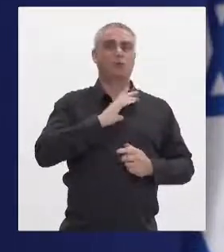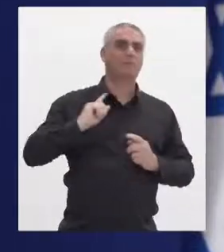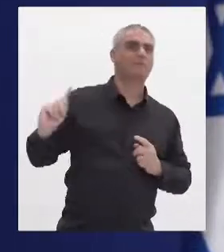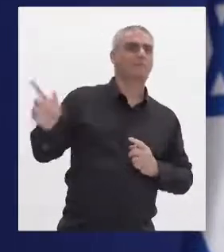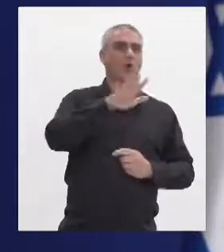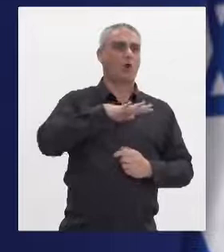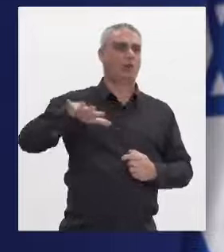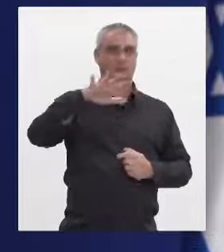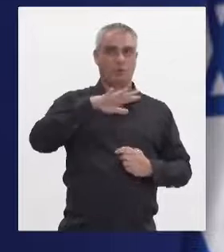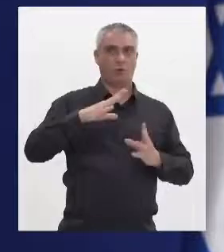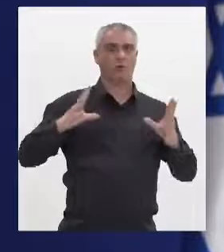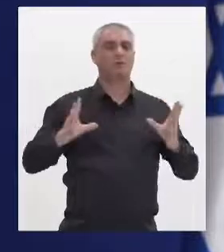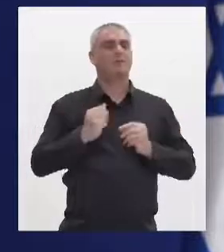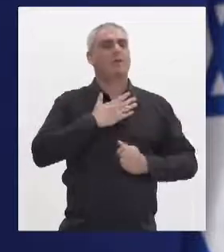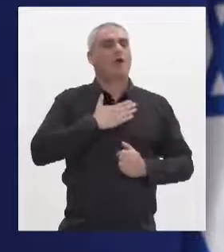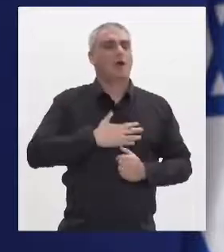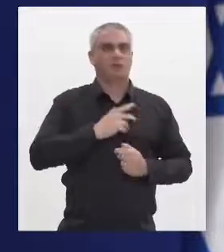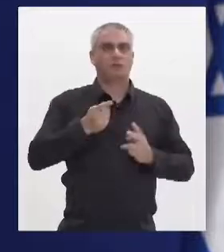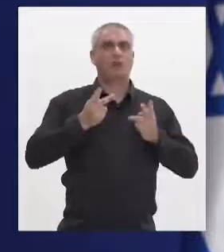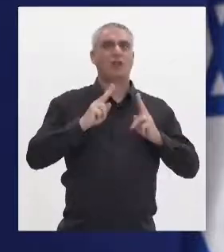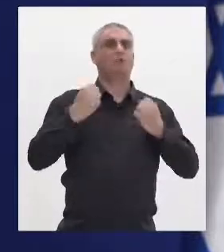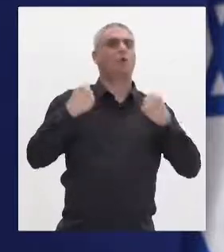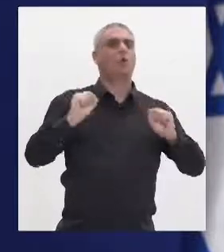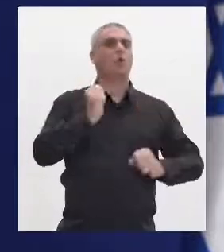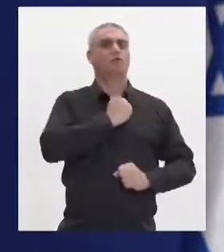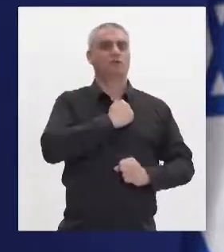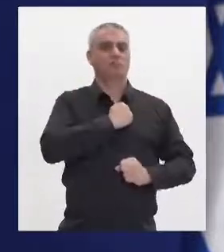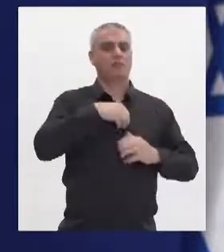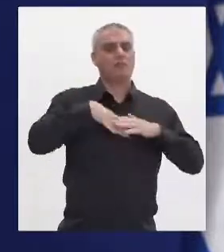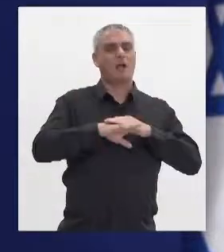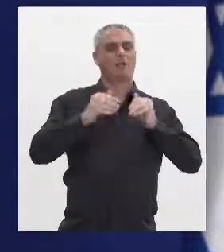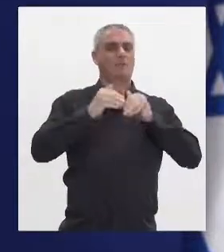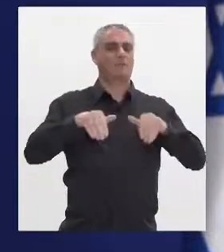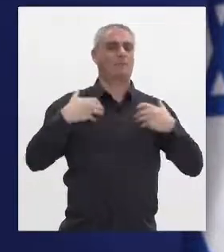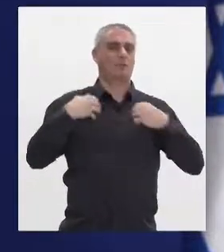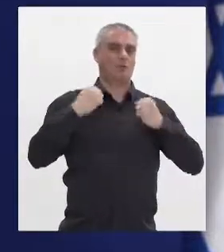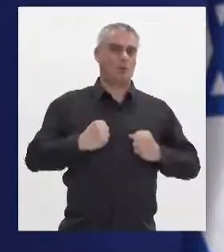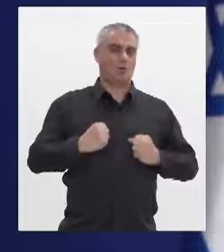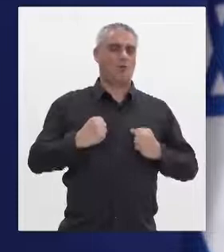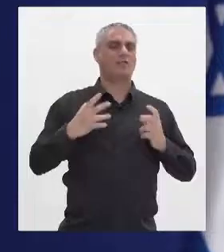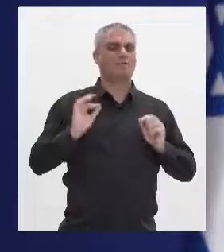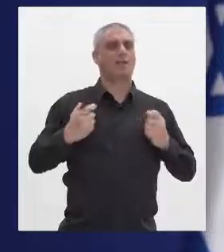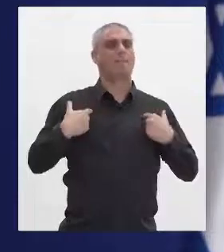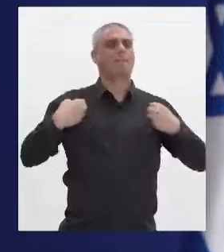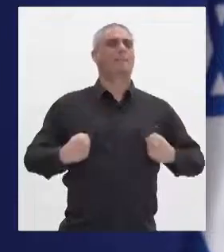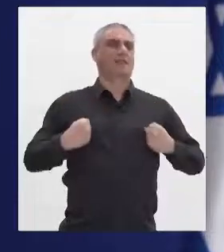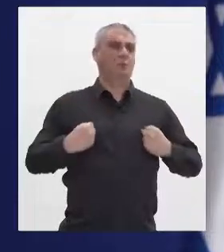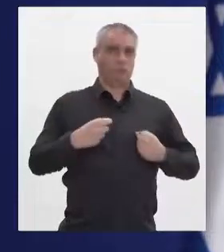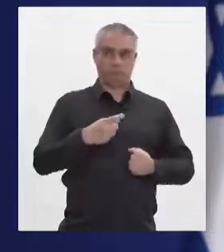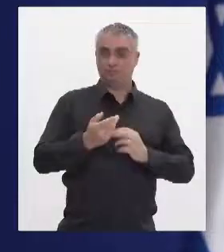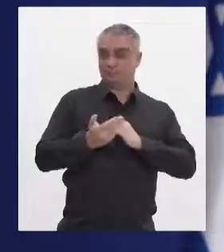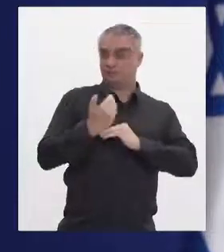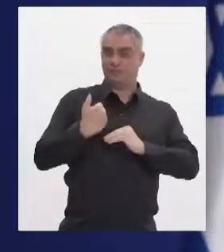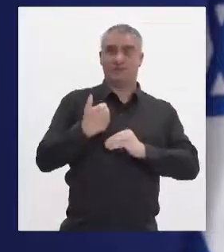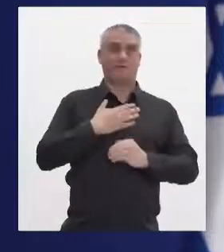הזירות לצד הרצון לאפשר חופש פולחן תחת מגבלות ביטחוניות ובטיחותיות רגע לפני